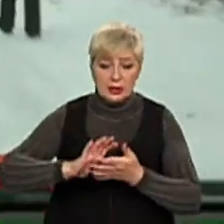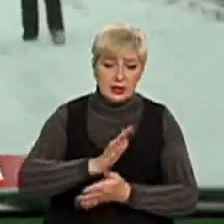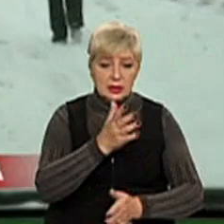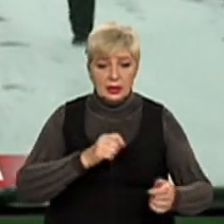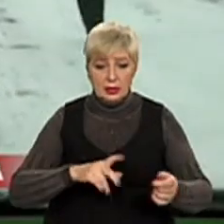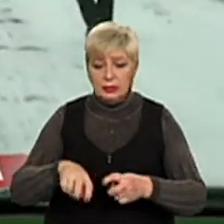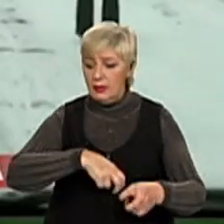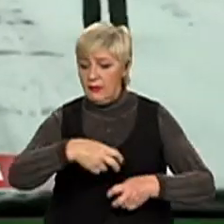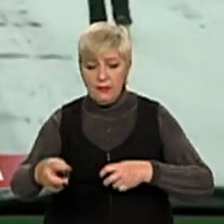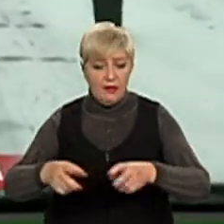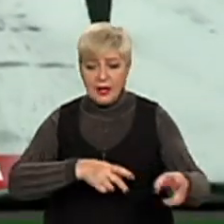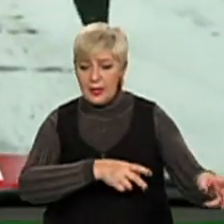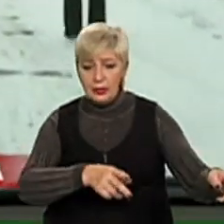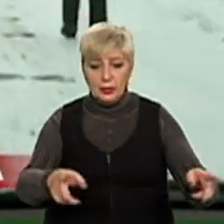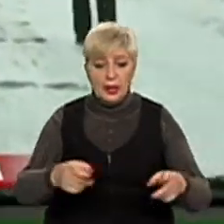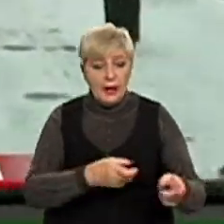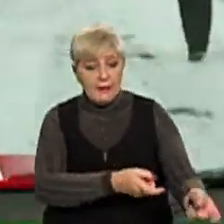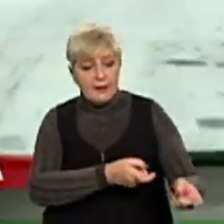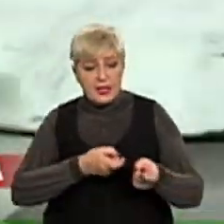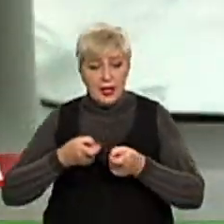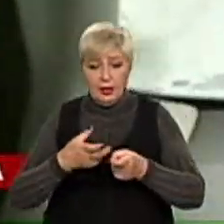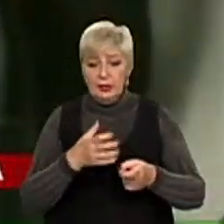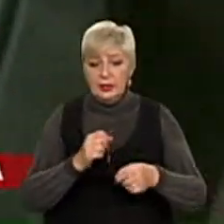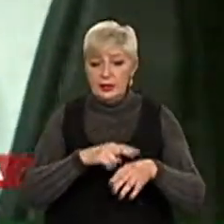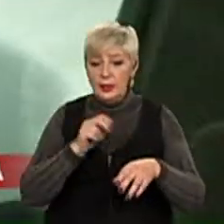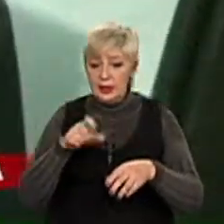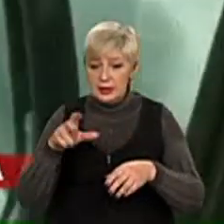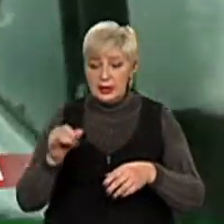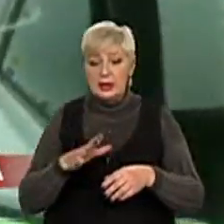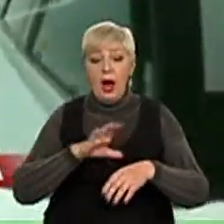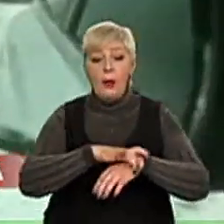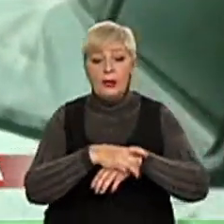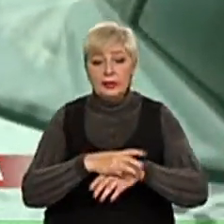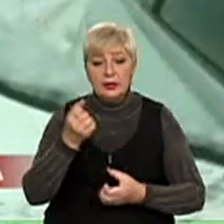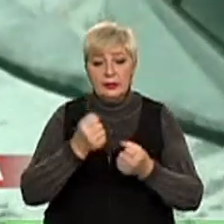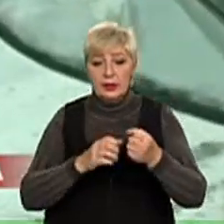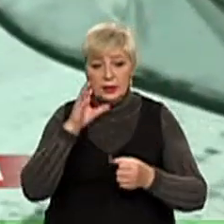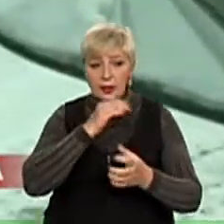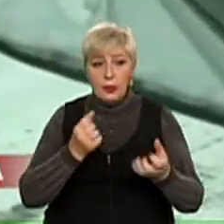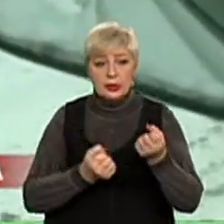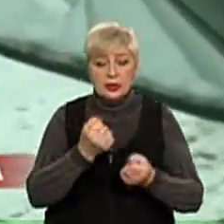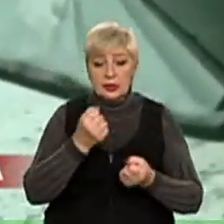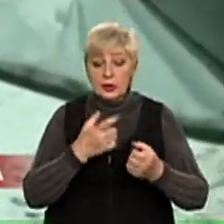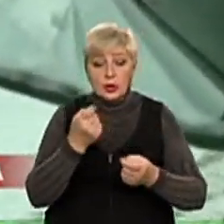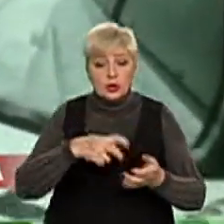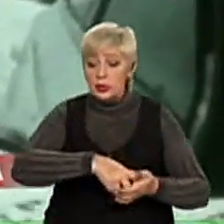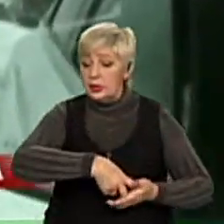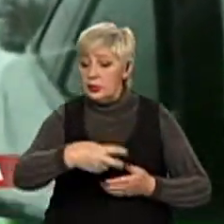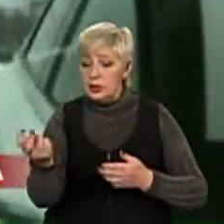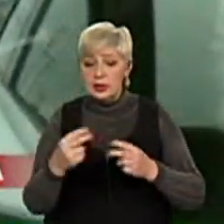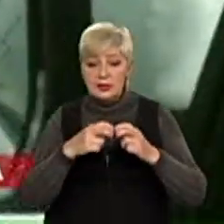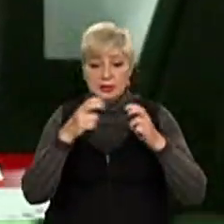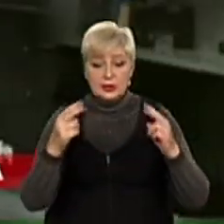Їх витягували спецтехнікою поліцейські. А у Павлограді водій не впорався з керуванням та ледь не злетів з моста. Ваговоз